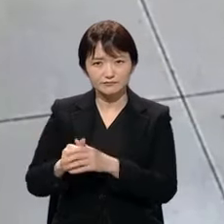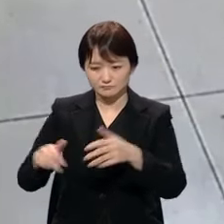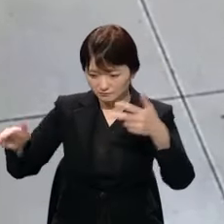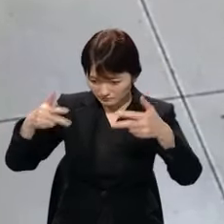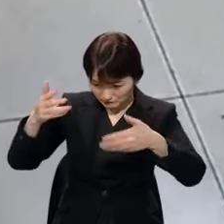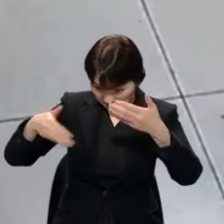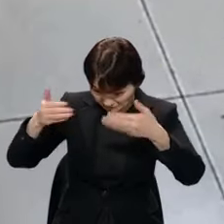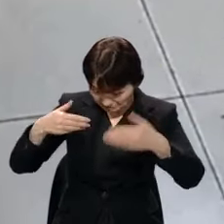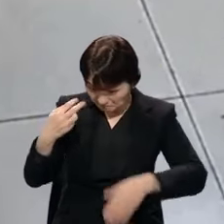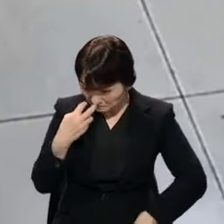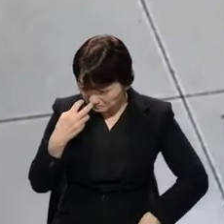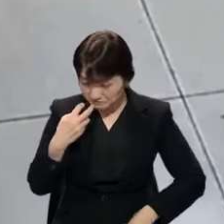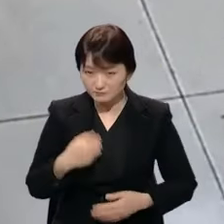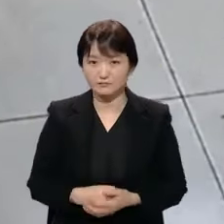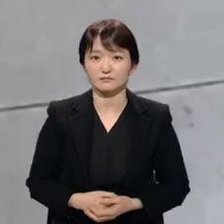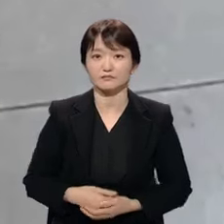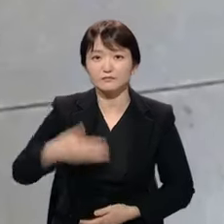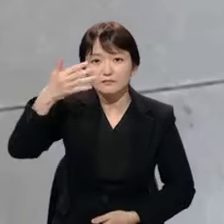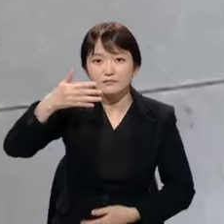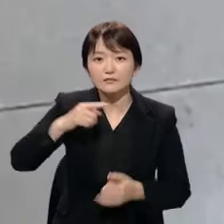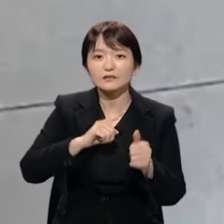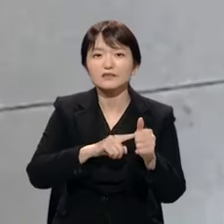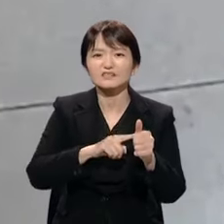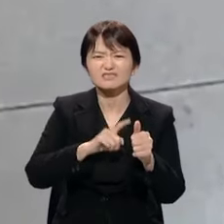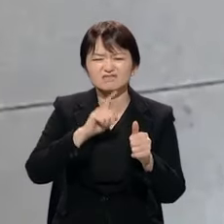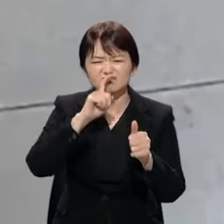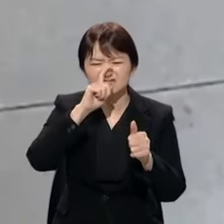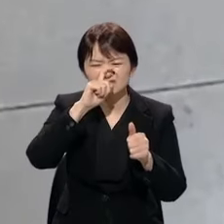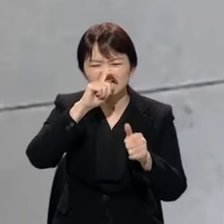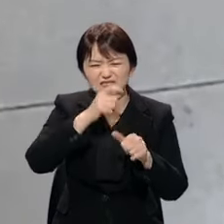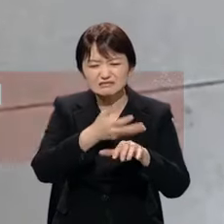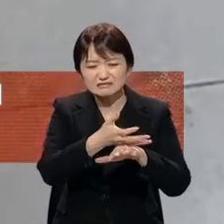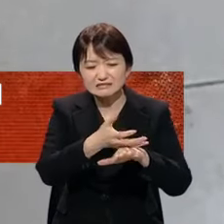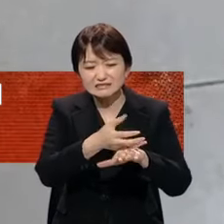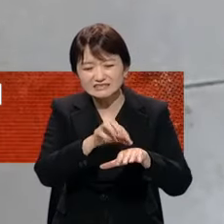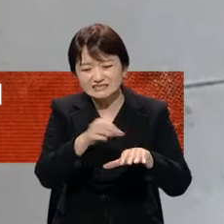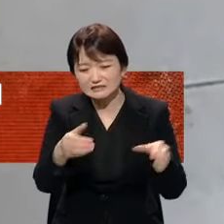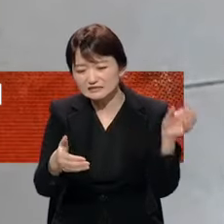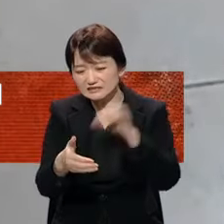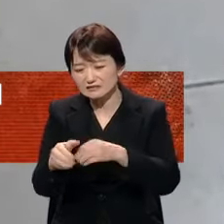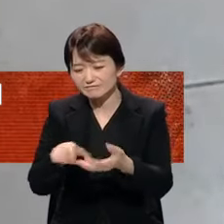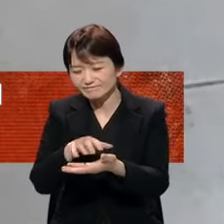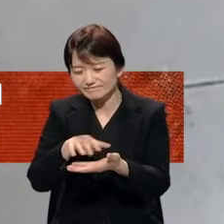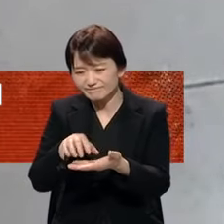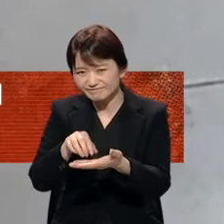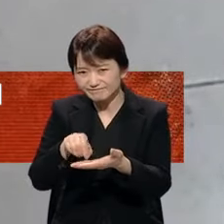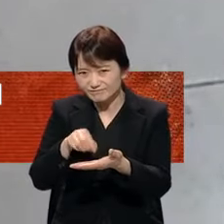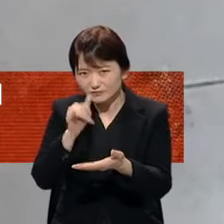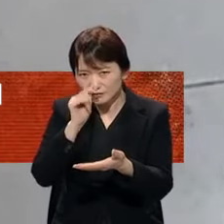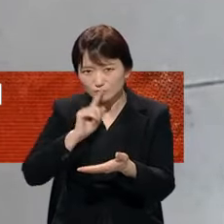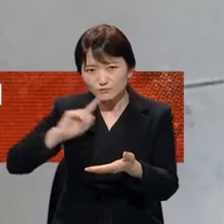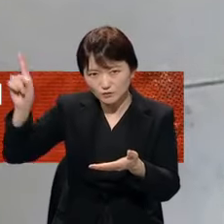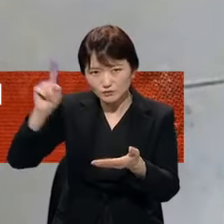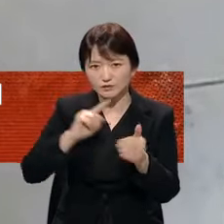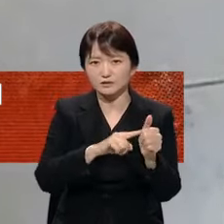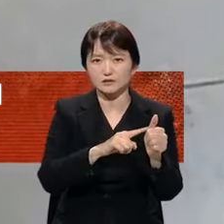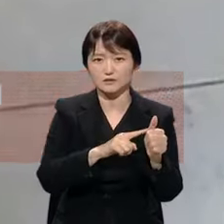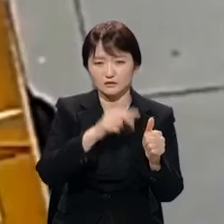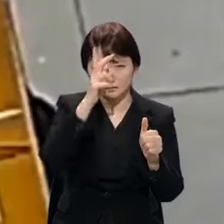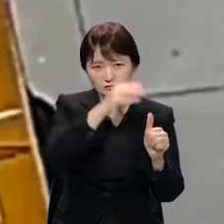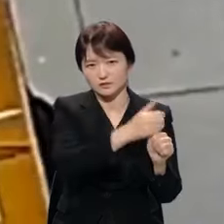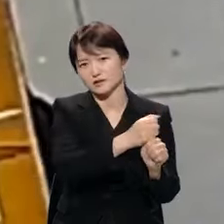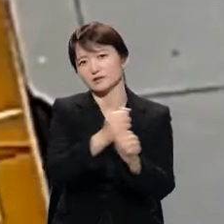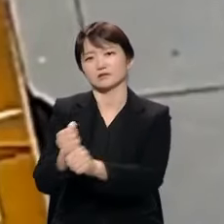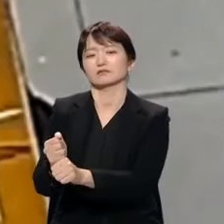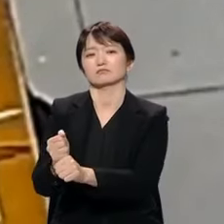CCTV를 돌려봤던 겁니다. 그리고 영상 속에 이 남성이 더러운 만행이 딱 잡혀 있었던 겁니다. 곧바로 신고를 했고요. 남성은 파출소까지